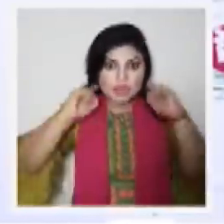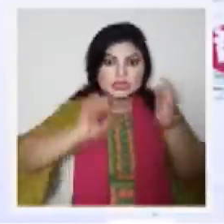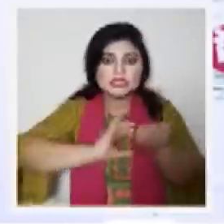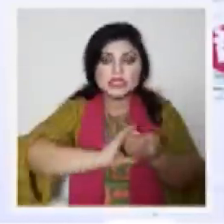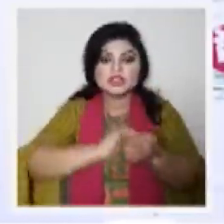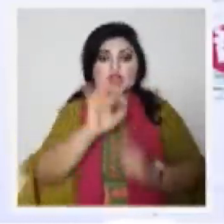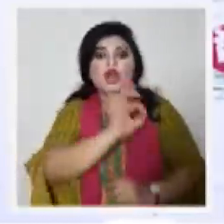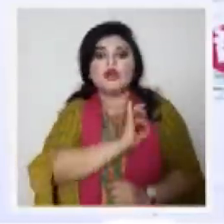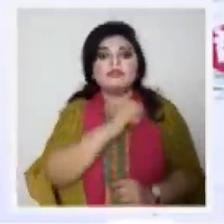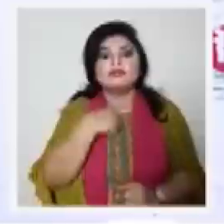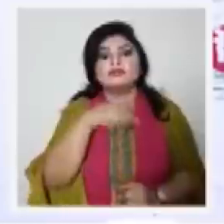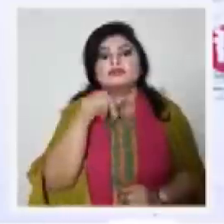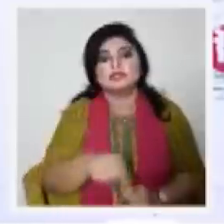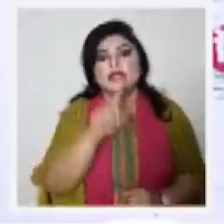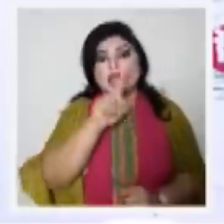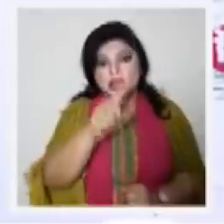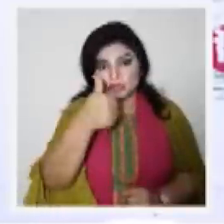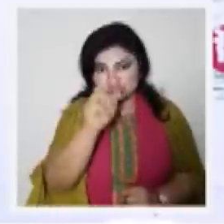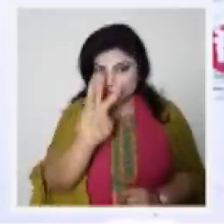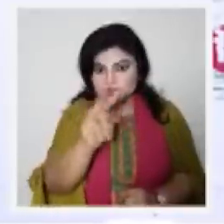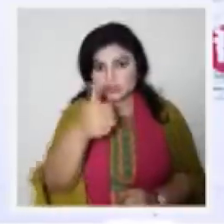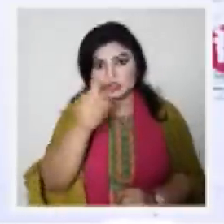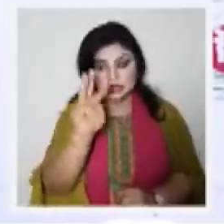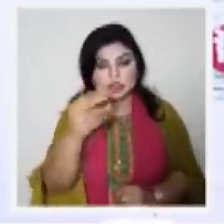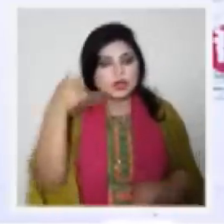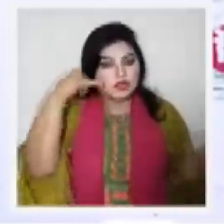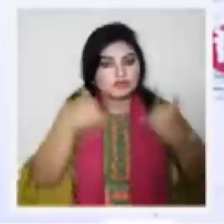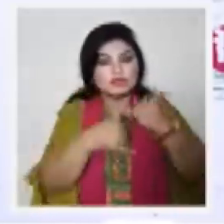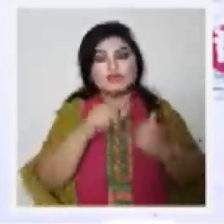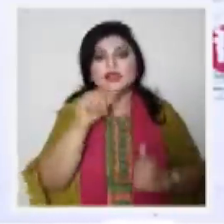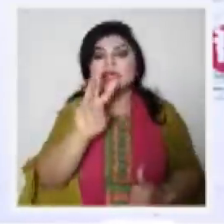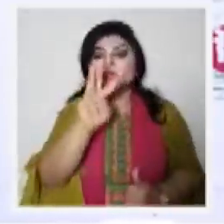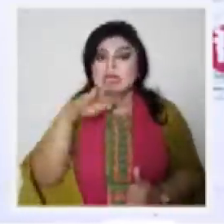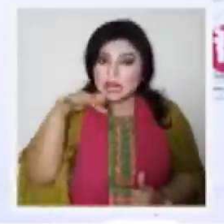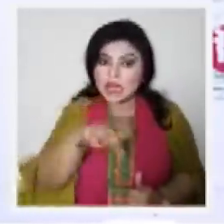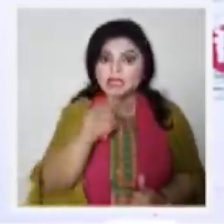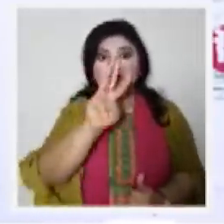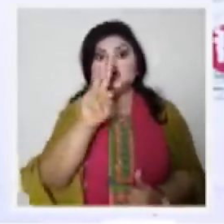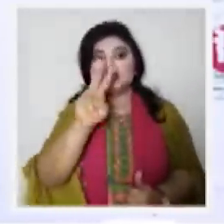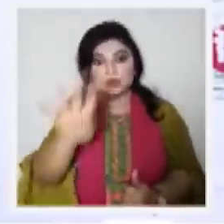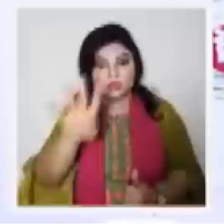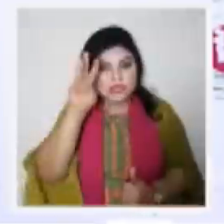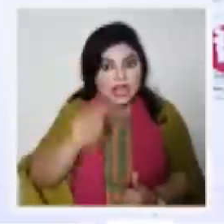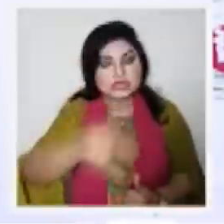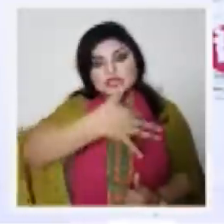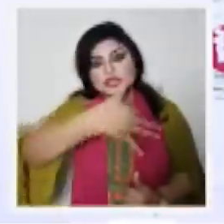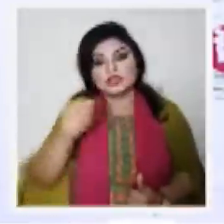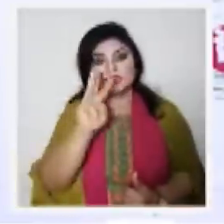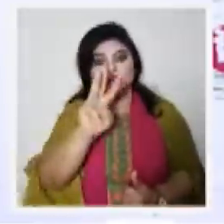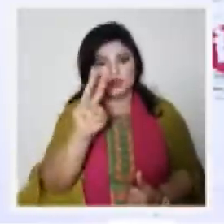হয়েছে 14,012টি এবং এ পর্যন্ত স্বাস্থ্য বাতায়ন 1-6-2-6-3-এ ফোন গ্রহণ করা হয়েছে